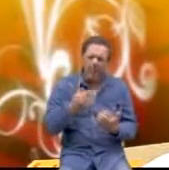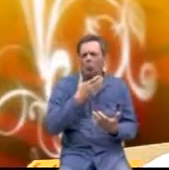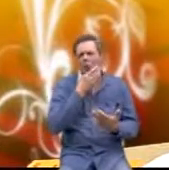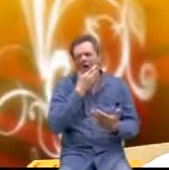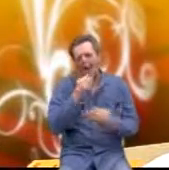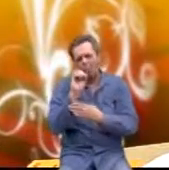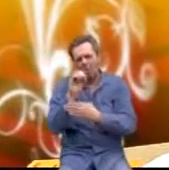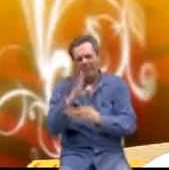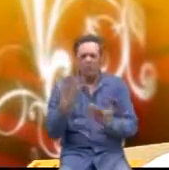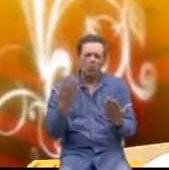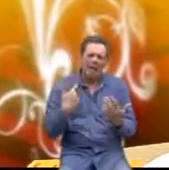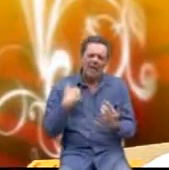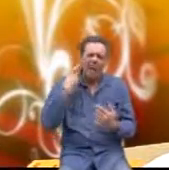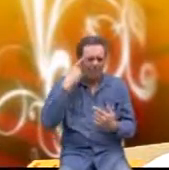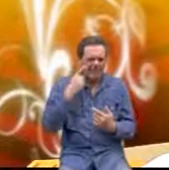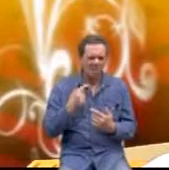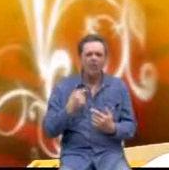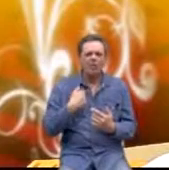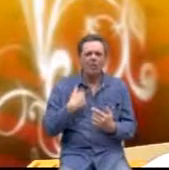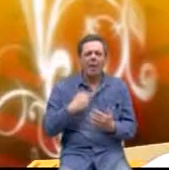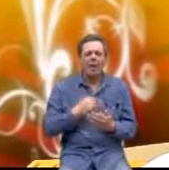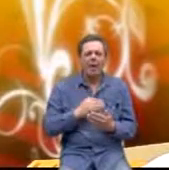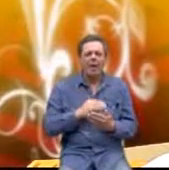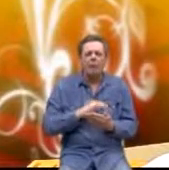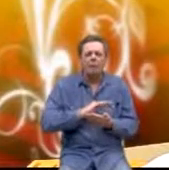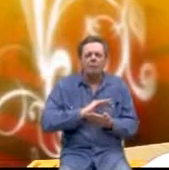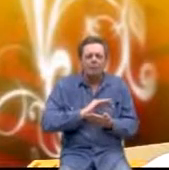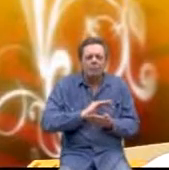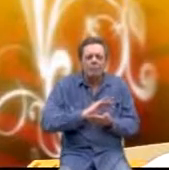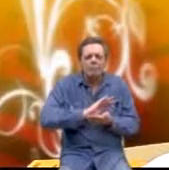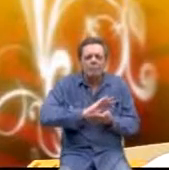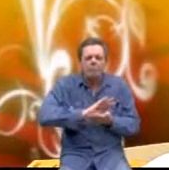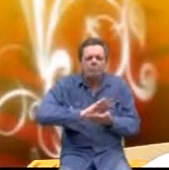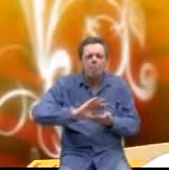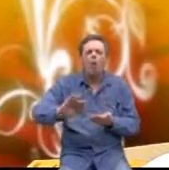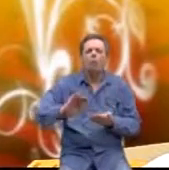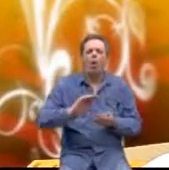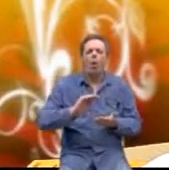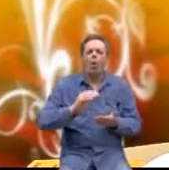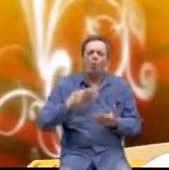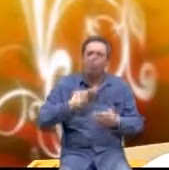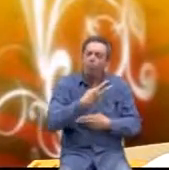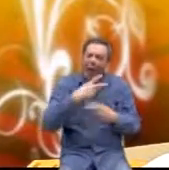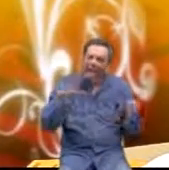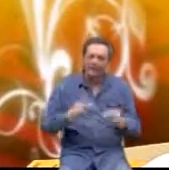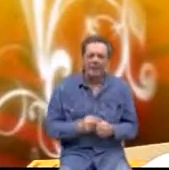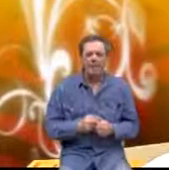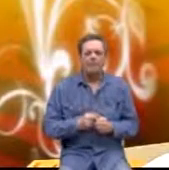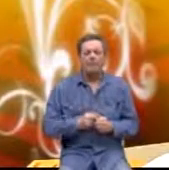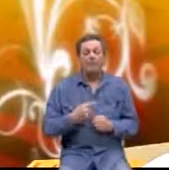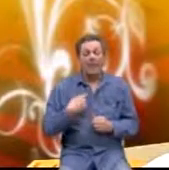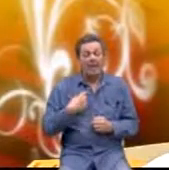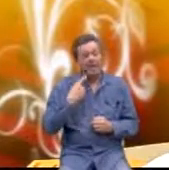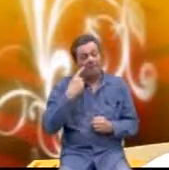lijepu emisiju koja ja mislim da će mene posebno obogatiti, ali sam sigurna da će i vas obogatiti i malo ćete početi